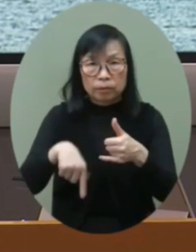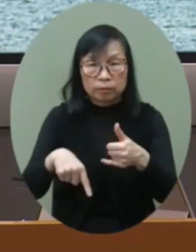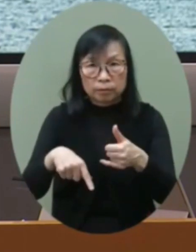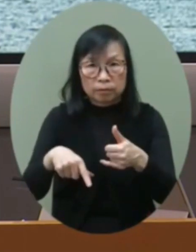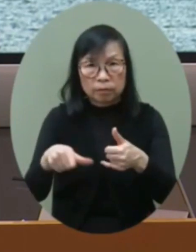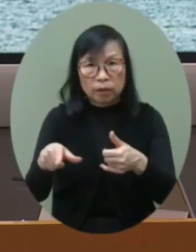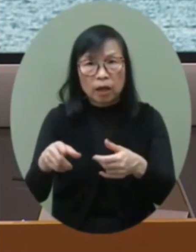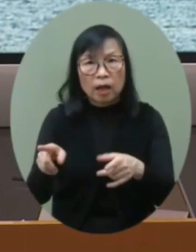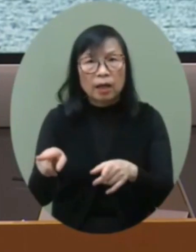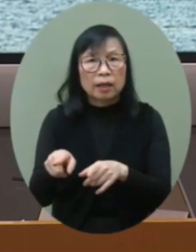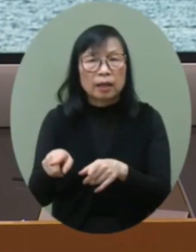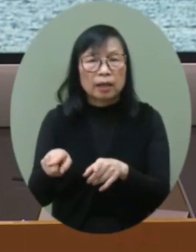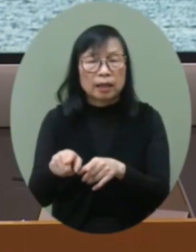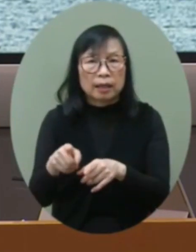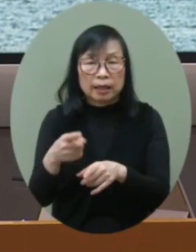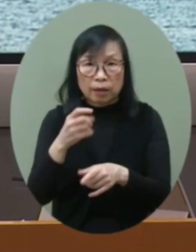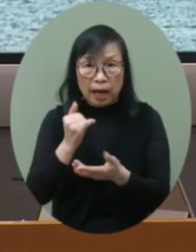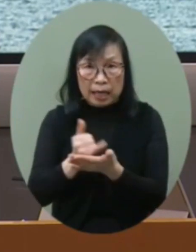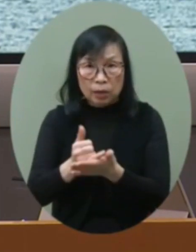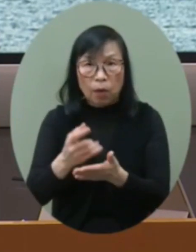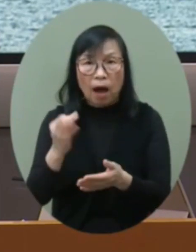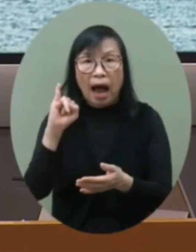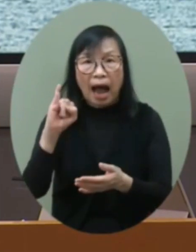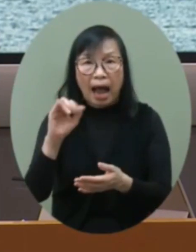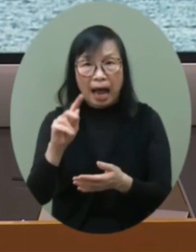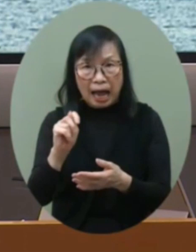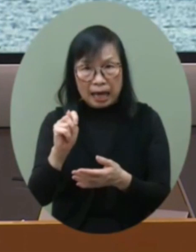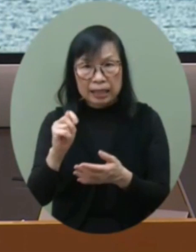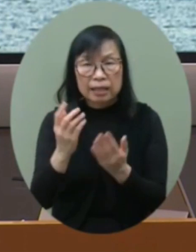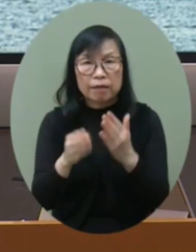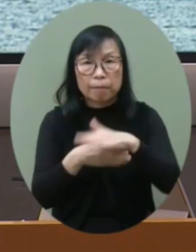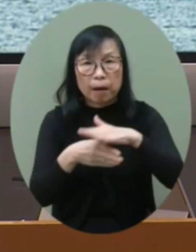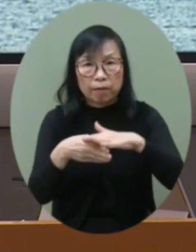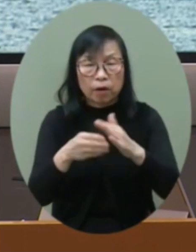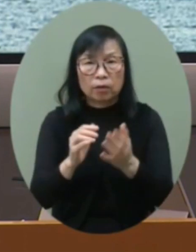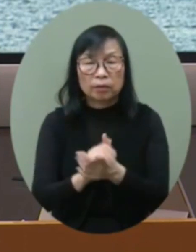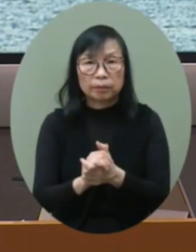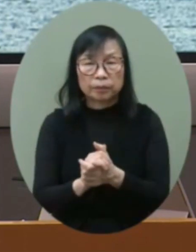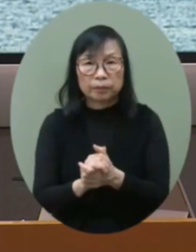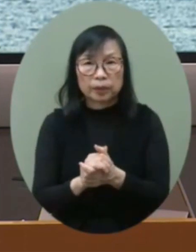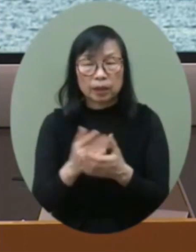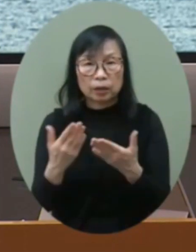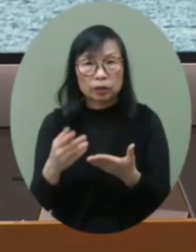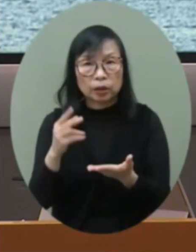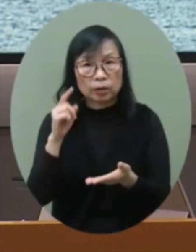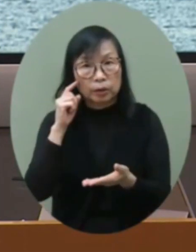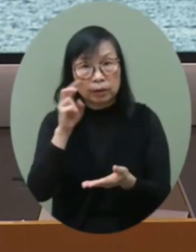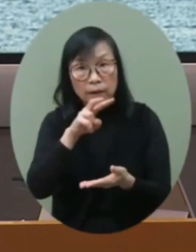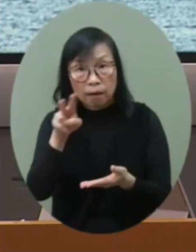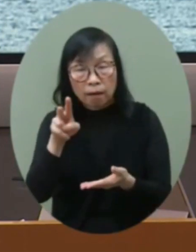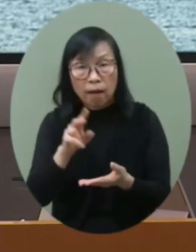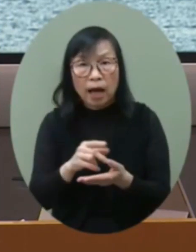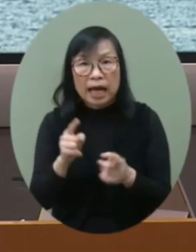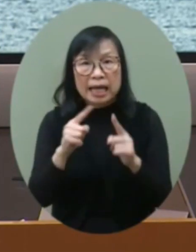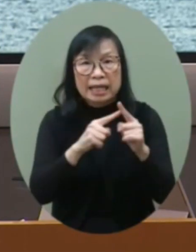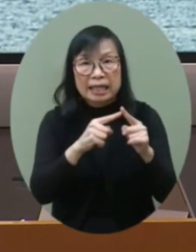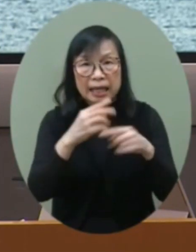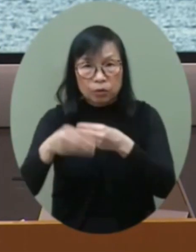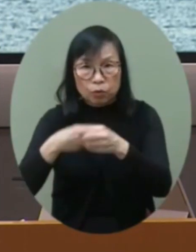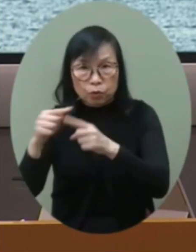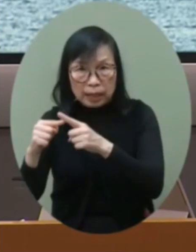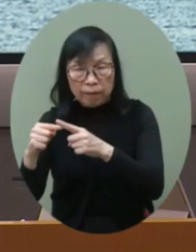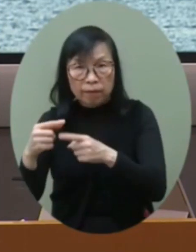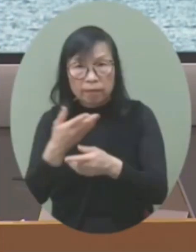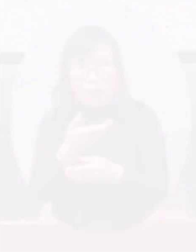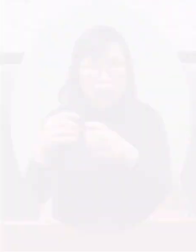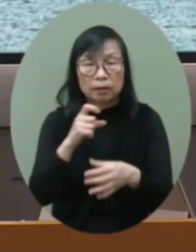就係即係佢哋都係喺即係去過 IT 呢間房啦。咁我哋相信現時嚟講，初步睇都係即係人傳人嘅，因為佢哋大家